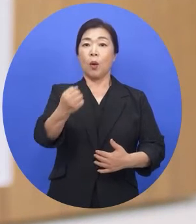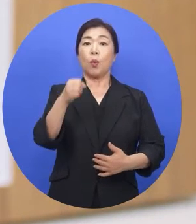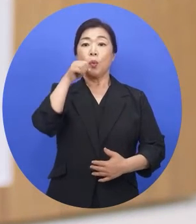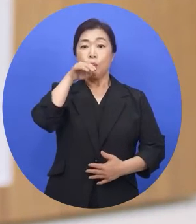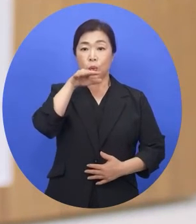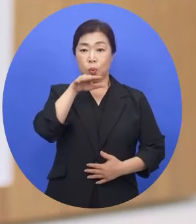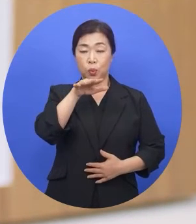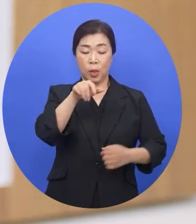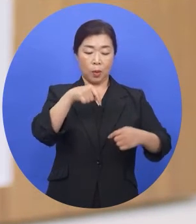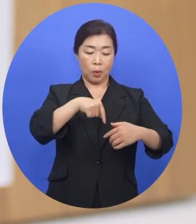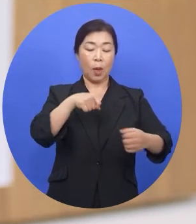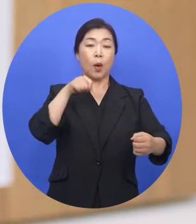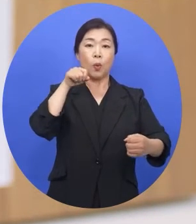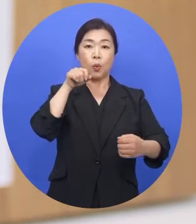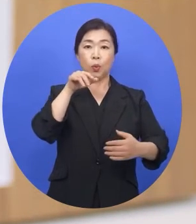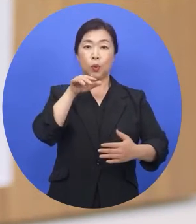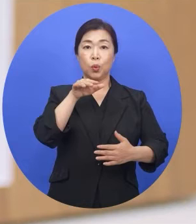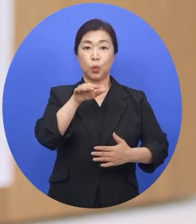내쉽니다.